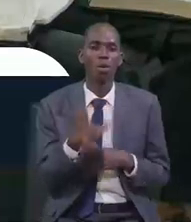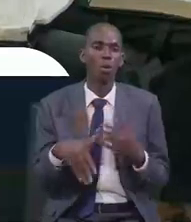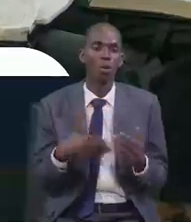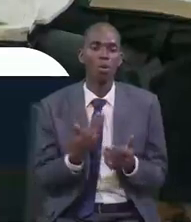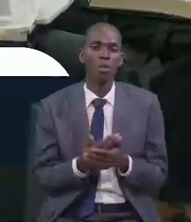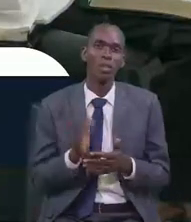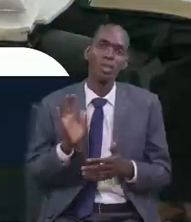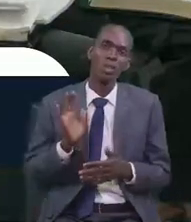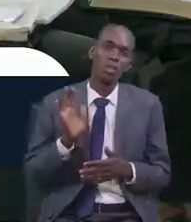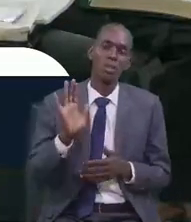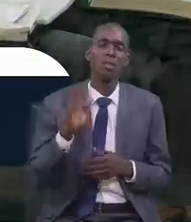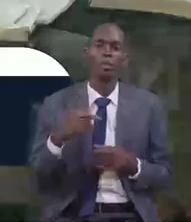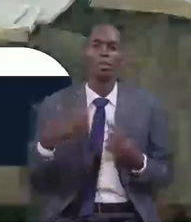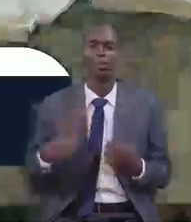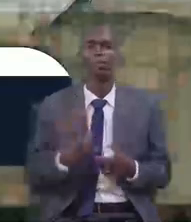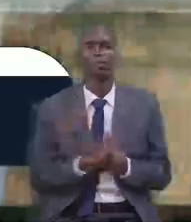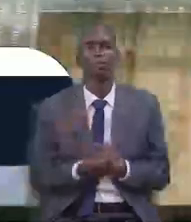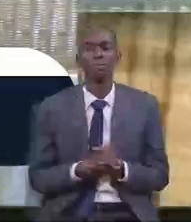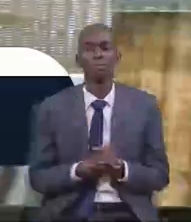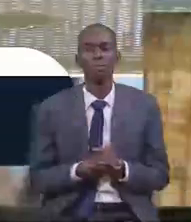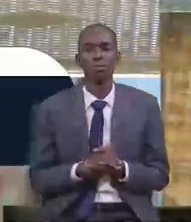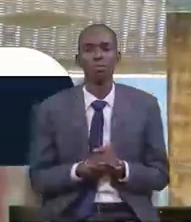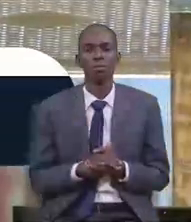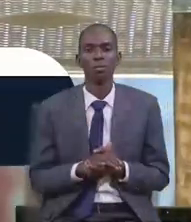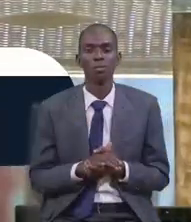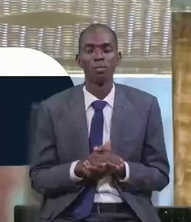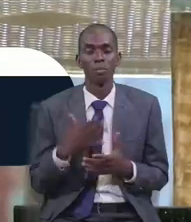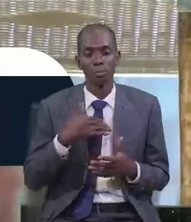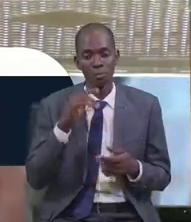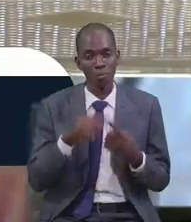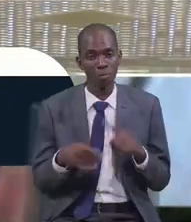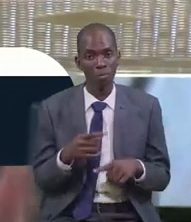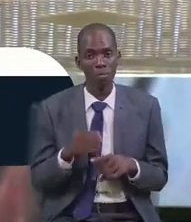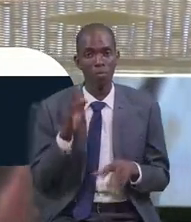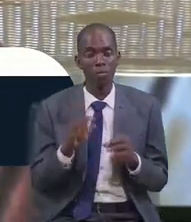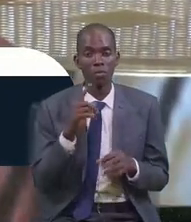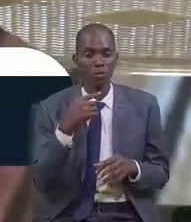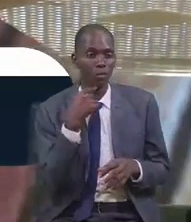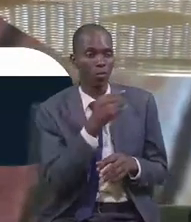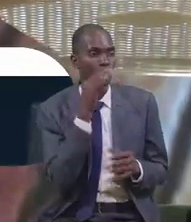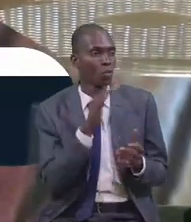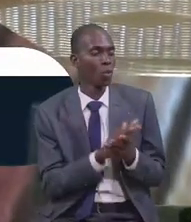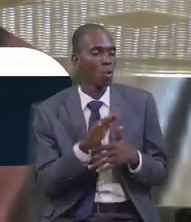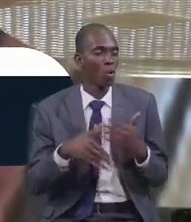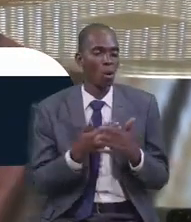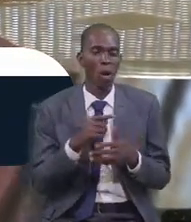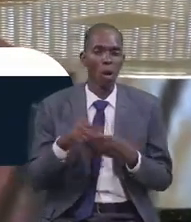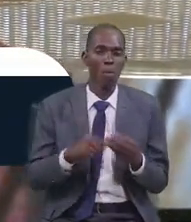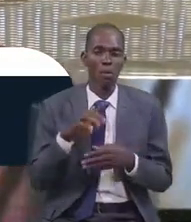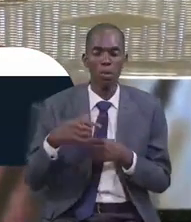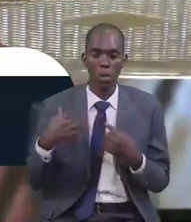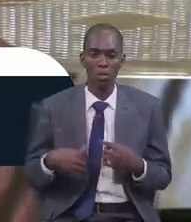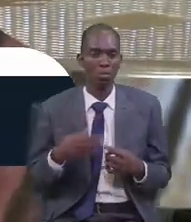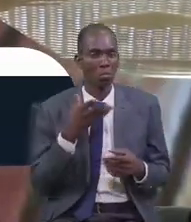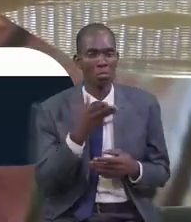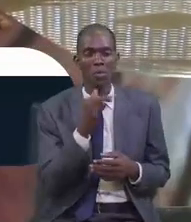Mon ami, mais si tu dis à ta femme tout ton cœur, il n'y a pas de danger là-bas. Si tu dis à ton mari tout